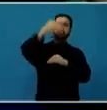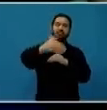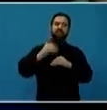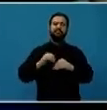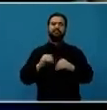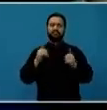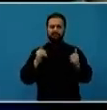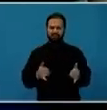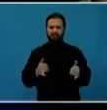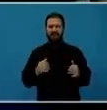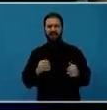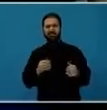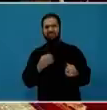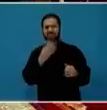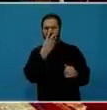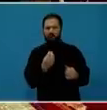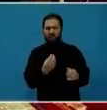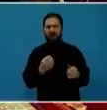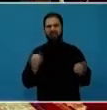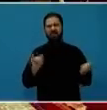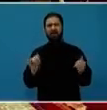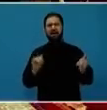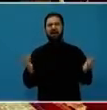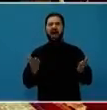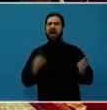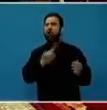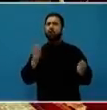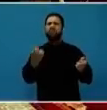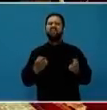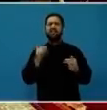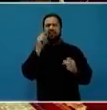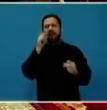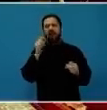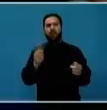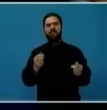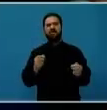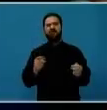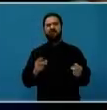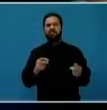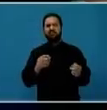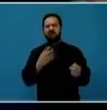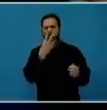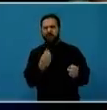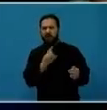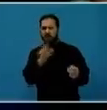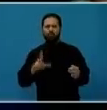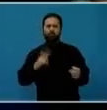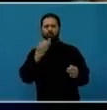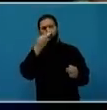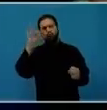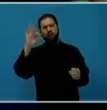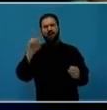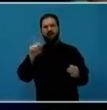să spunem, aceste supărări care nouă ne vin de la oameni. Nu sunt ușoare supărările, ele pot veni zilnic, dar trebuie